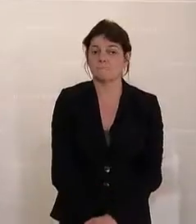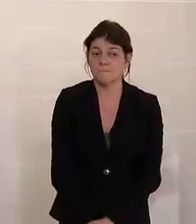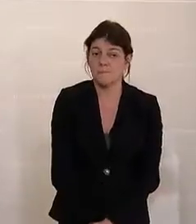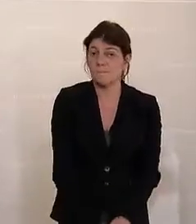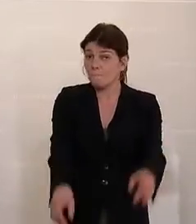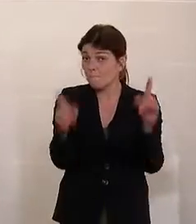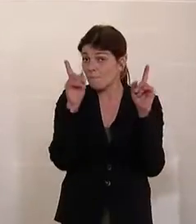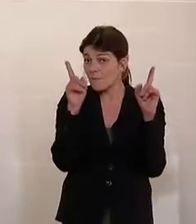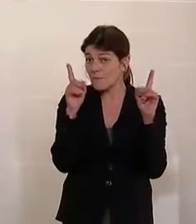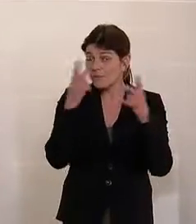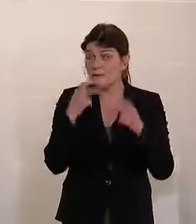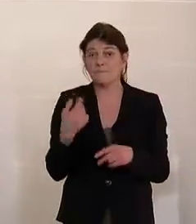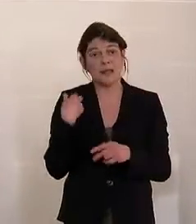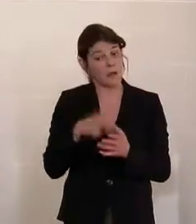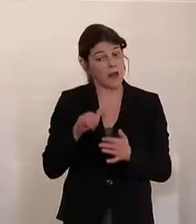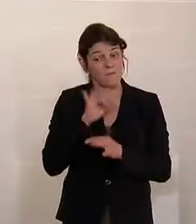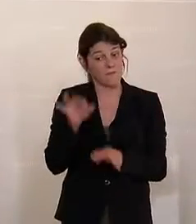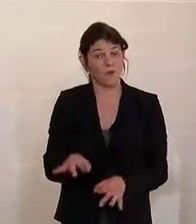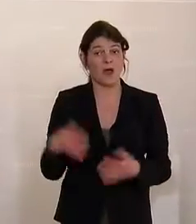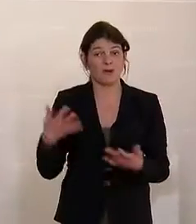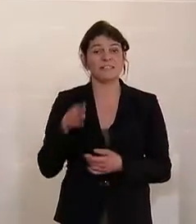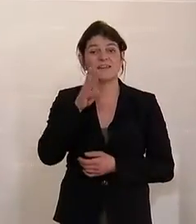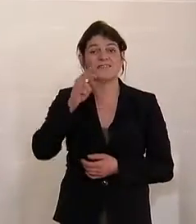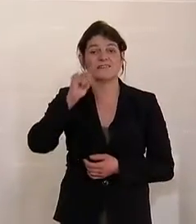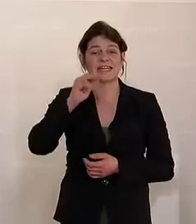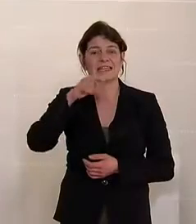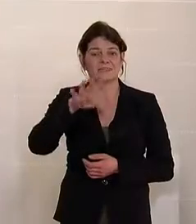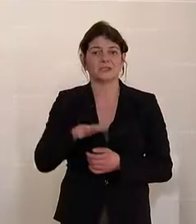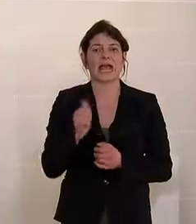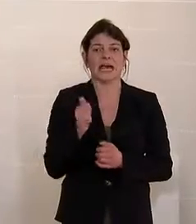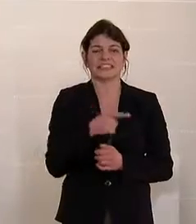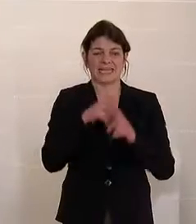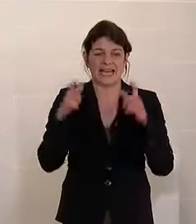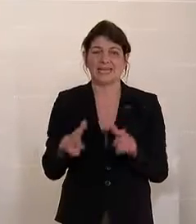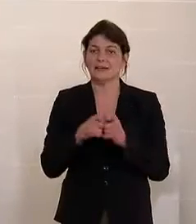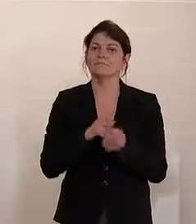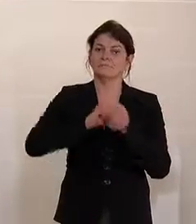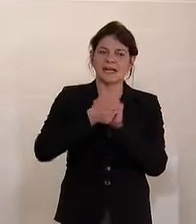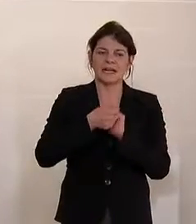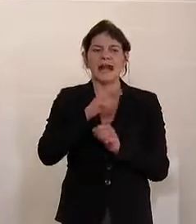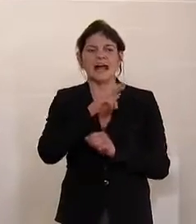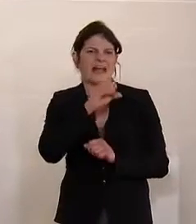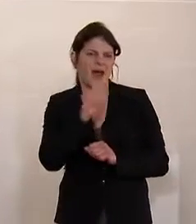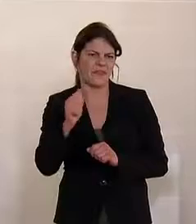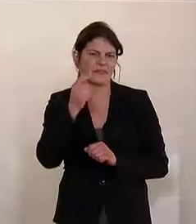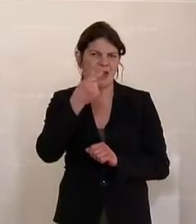Im Übrigen bin ich natürlich noch immer dafür, dass die Windisch-Kaserne in Richard-Wardani-Kaserne umbenannt wird. Danke.